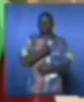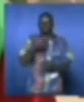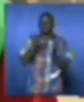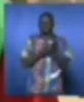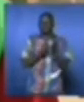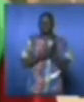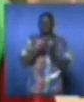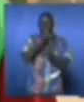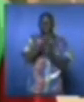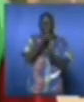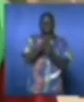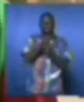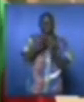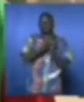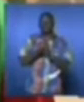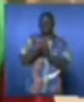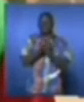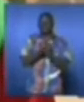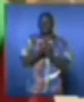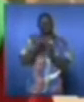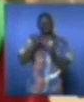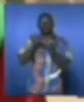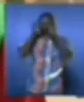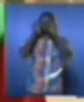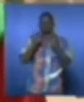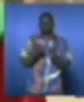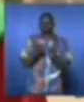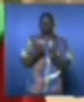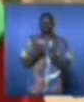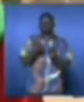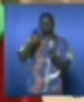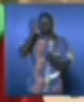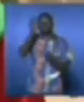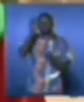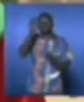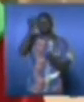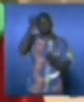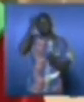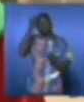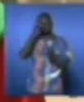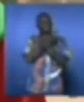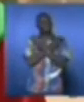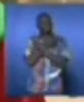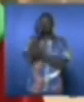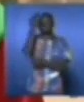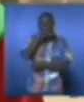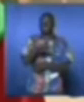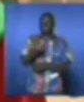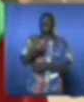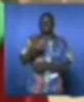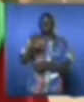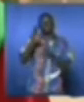travaille collectivement ou individuellement. Le maître ne se repose jamais. Il s'occupe bien de